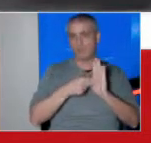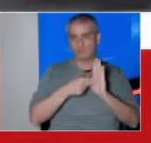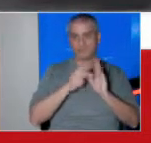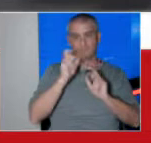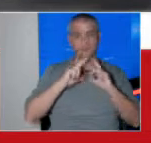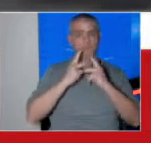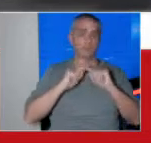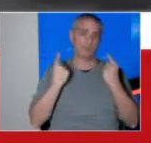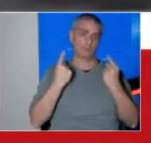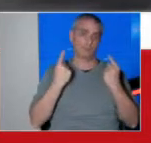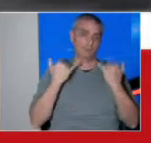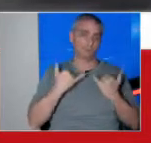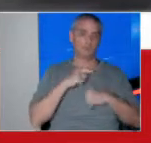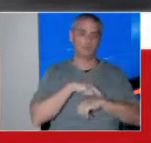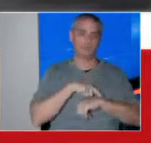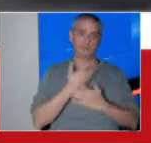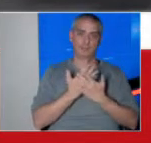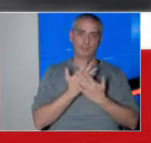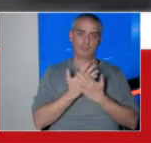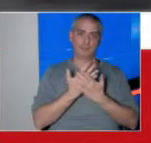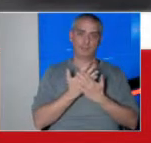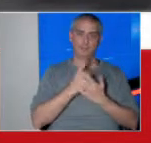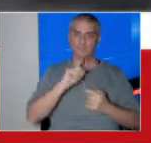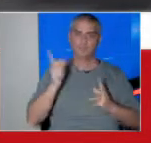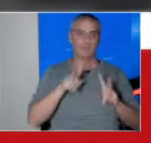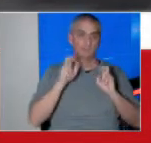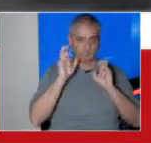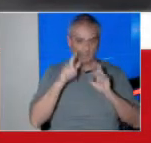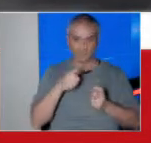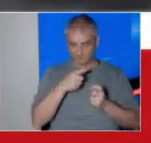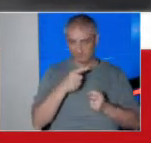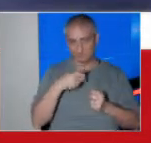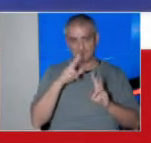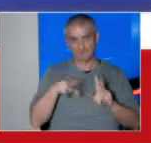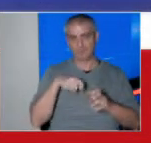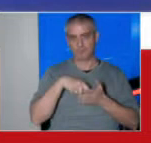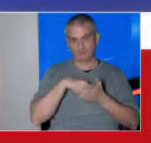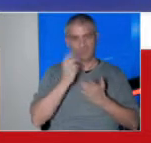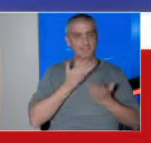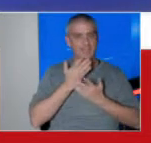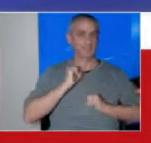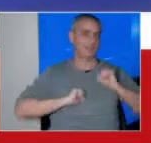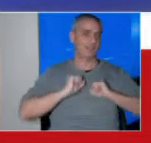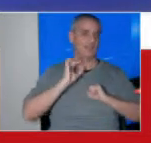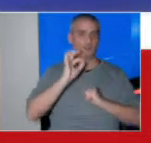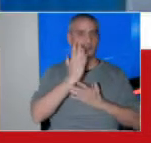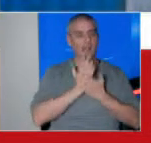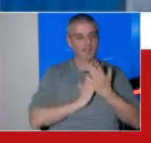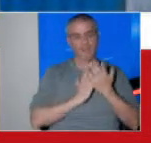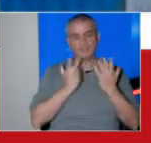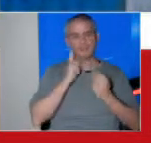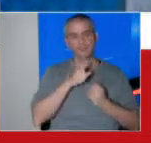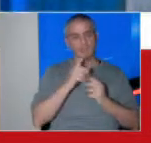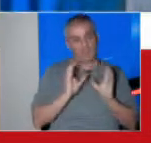ואישי ציבור אחרים, שעכשיו זה הזמן שלהם להוכיח את זה. אגב, כל הזדמנות, גם קשה, הזדמנות לתיקון, גם ביחס ובהתנהלות של חלק, מה